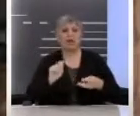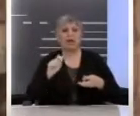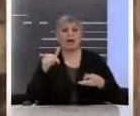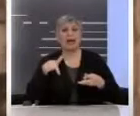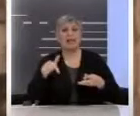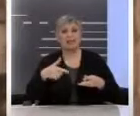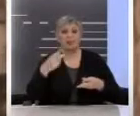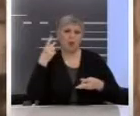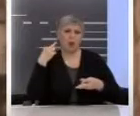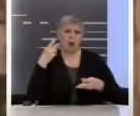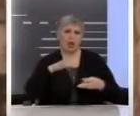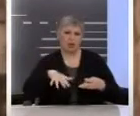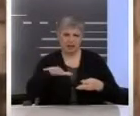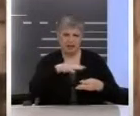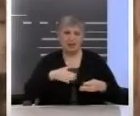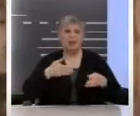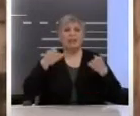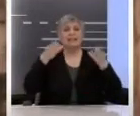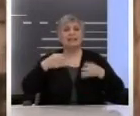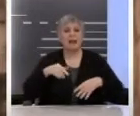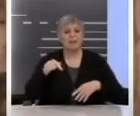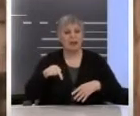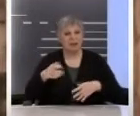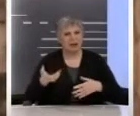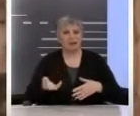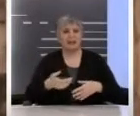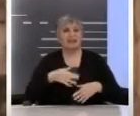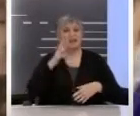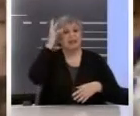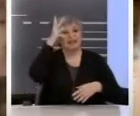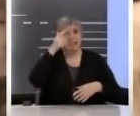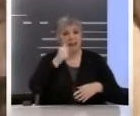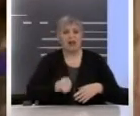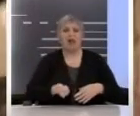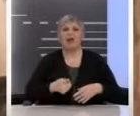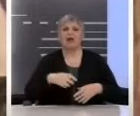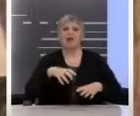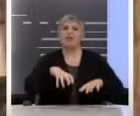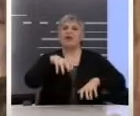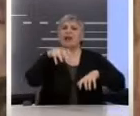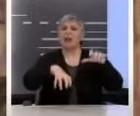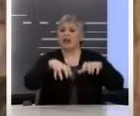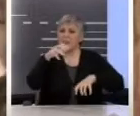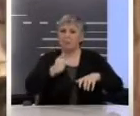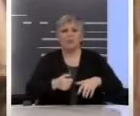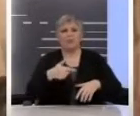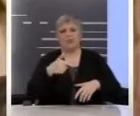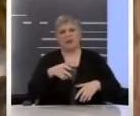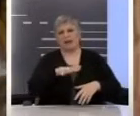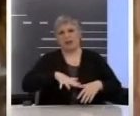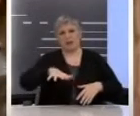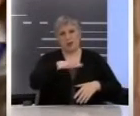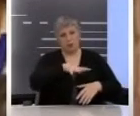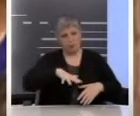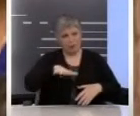Αγιάς Λάρισας, Τεμπών Λάρισας, Τρικαίων, Καλαμπάκας Τρικάλων, Φαρκαδόνας Τρικάλων,